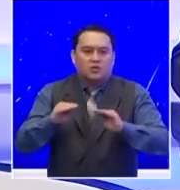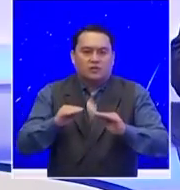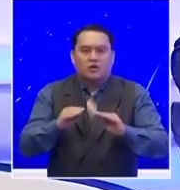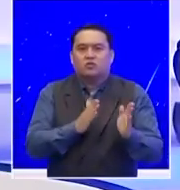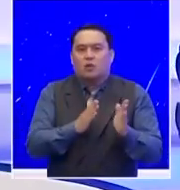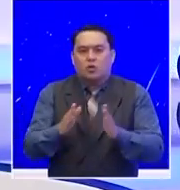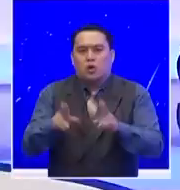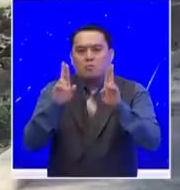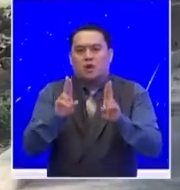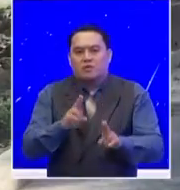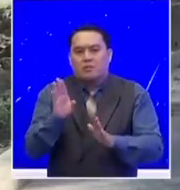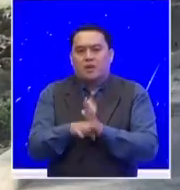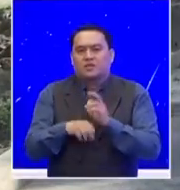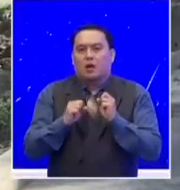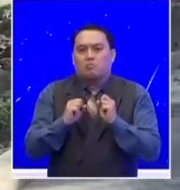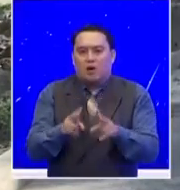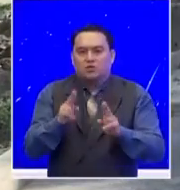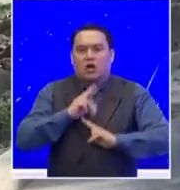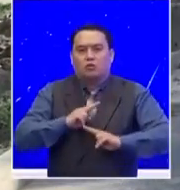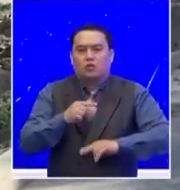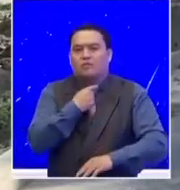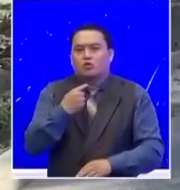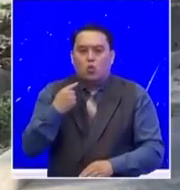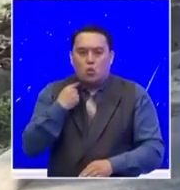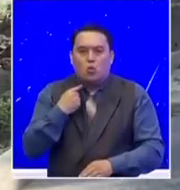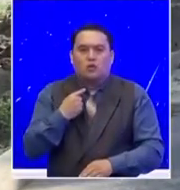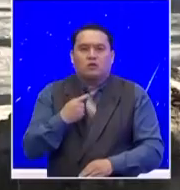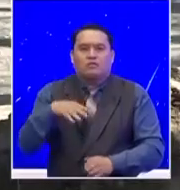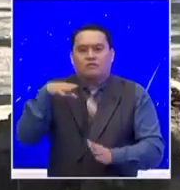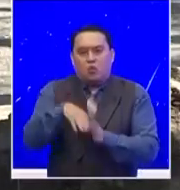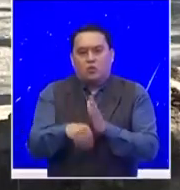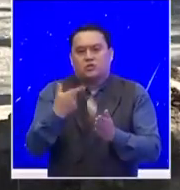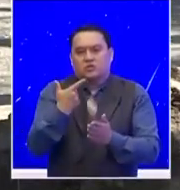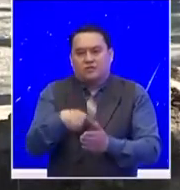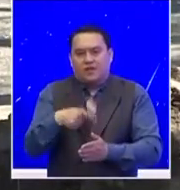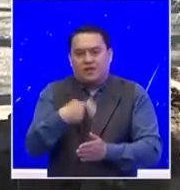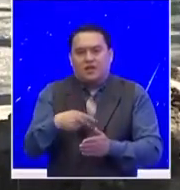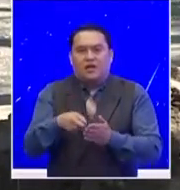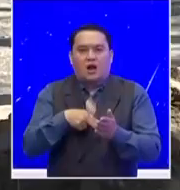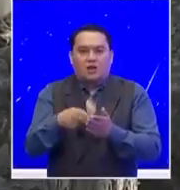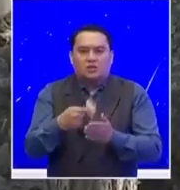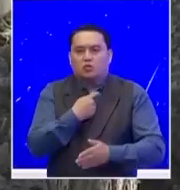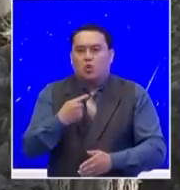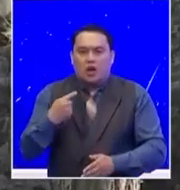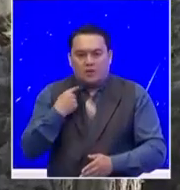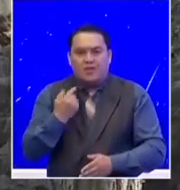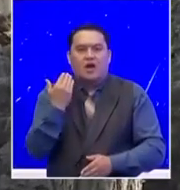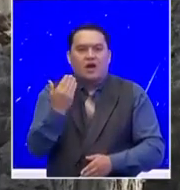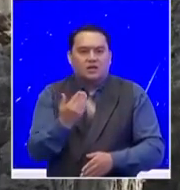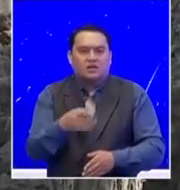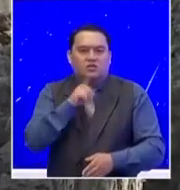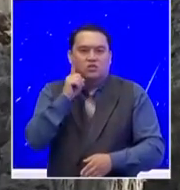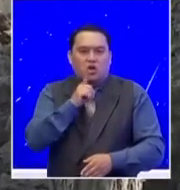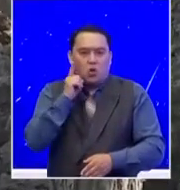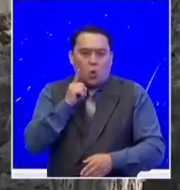озеленения. Соблюдая правила безопасности, сотрудники Талдыкурган-Куркейту вносят свои краски в украшения областного центра. Так, в